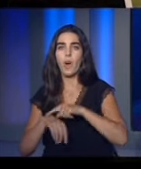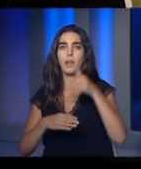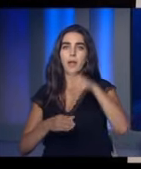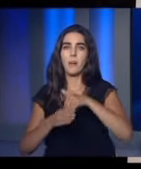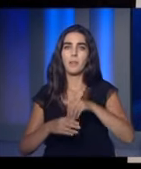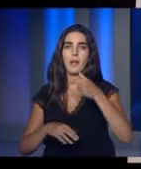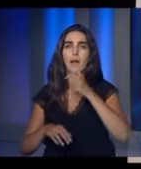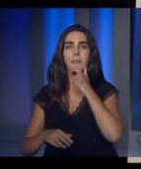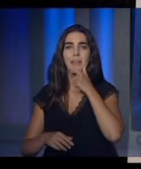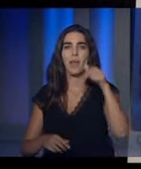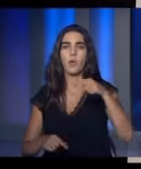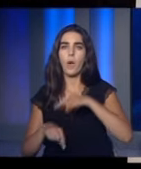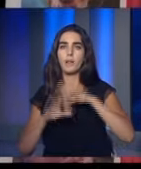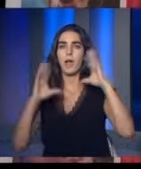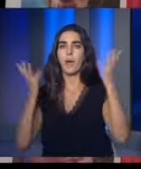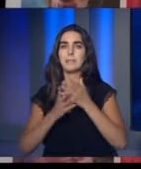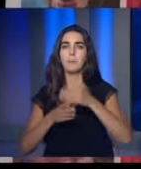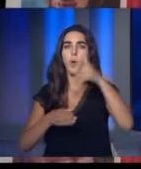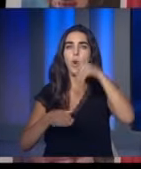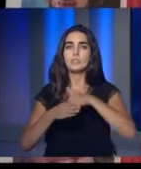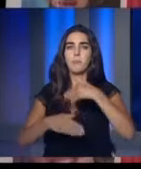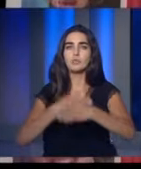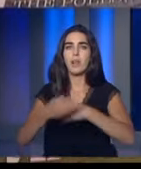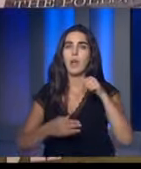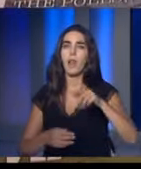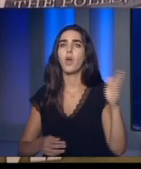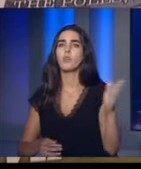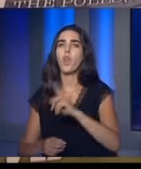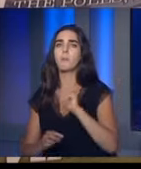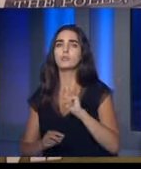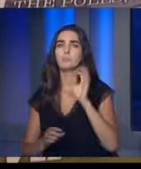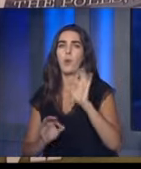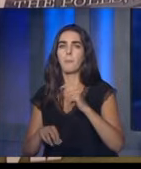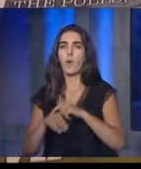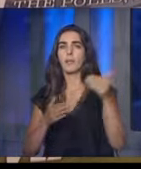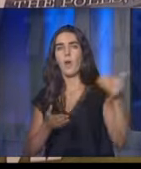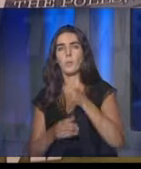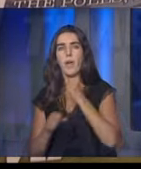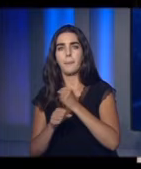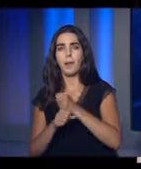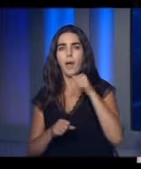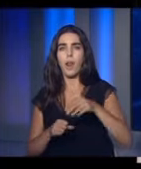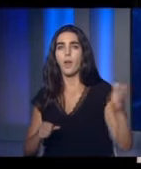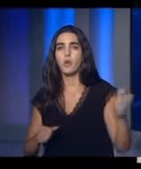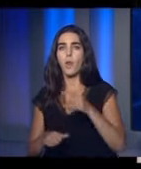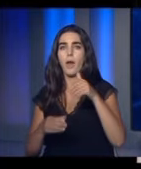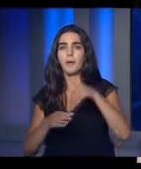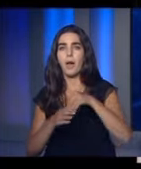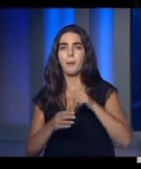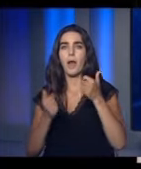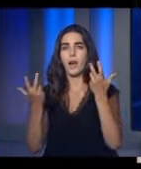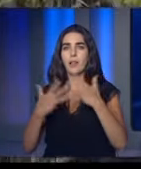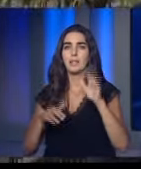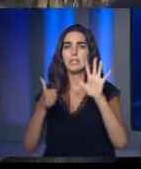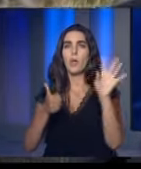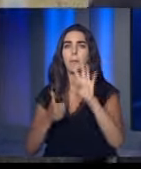الزائفة، انطلقت اليوم الانتخابات البرلمانية البريطانية العامة وسط مؤشرات لا يمكن تجاهلها بعودة العمال